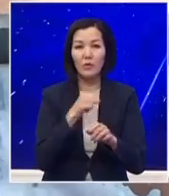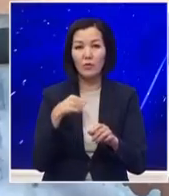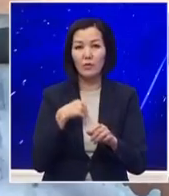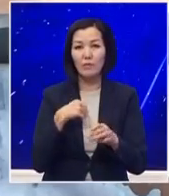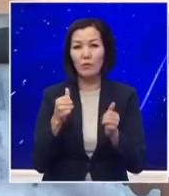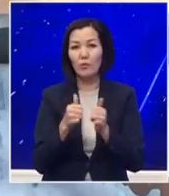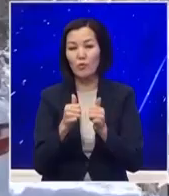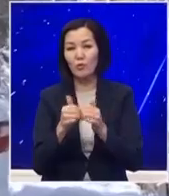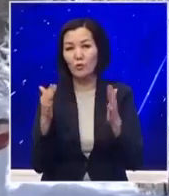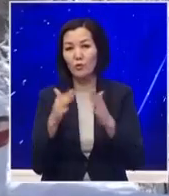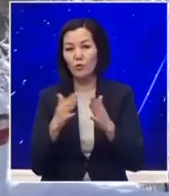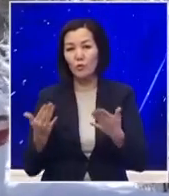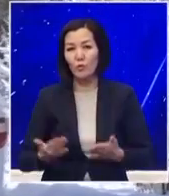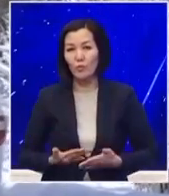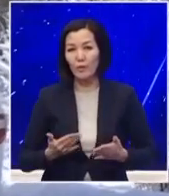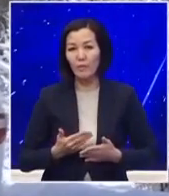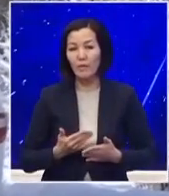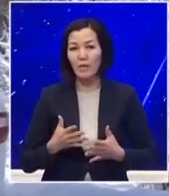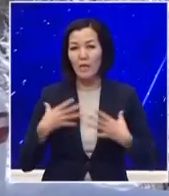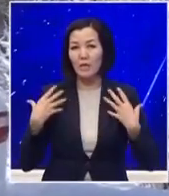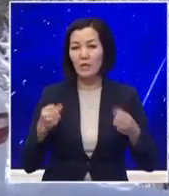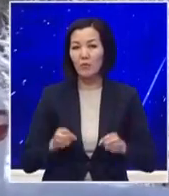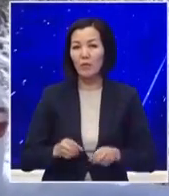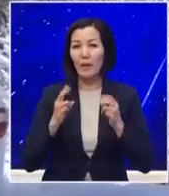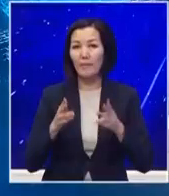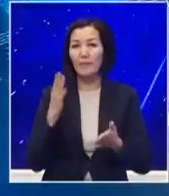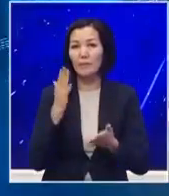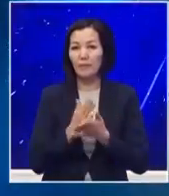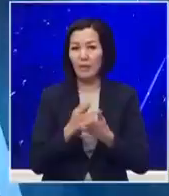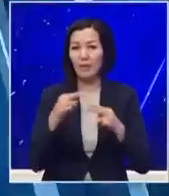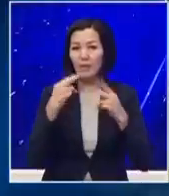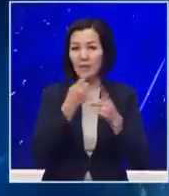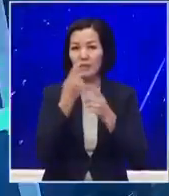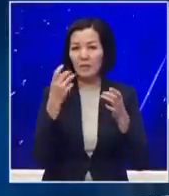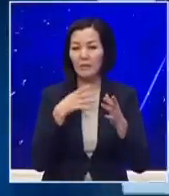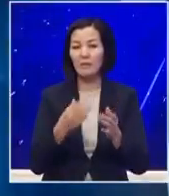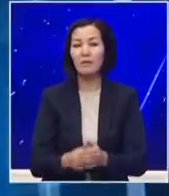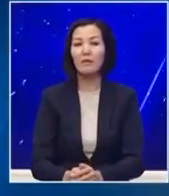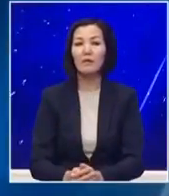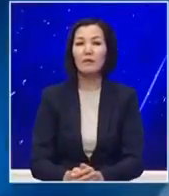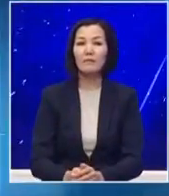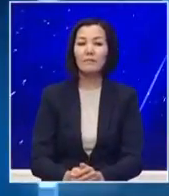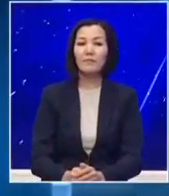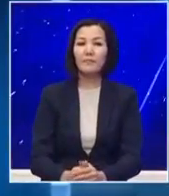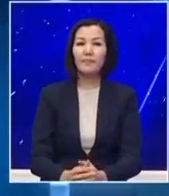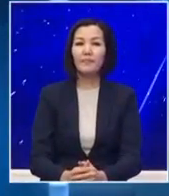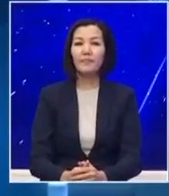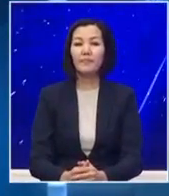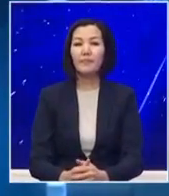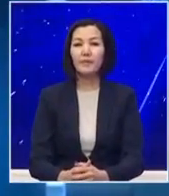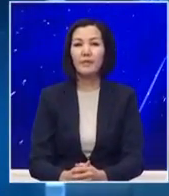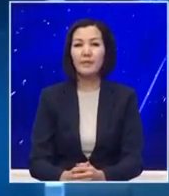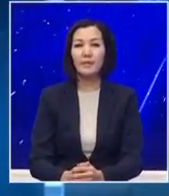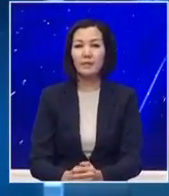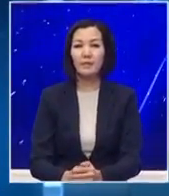емес, көршілерінің өмірі мен саулығына қауіп төндіретінін еске салады. Алмат Хамит, Ержан Дүйсен, Жетісу